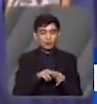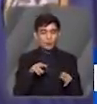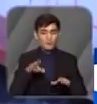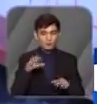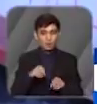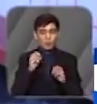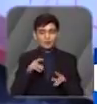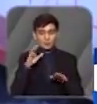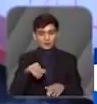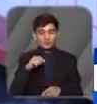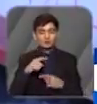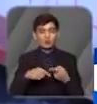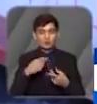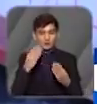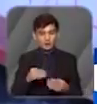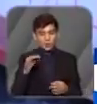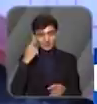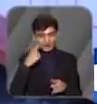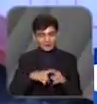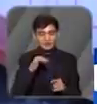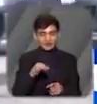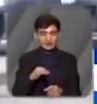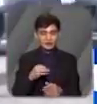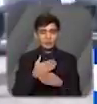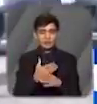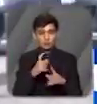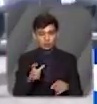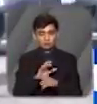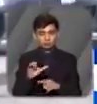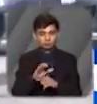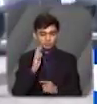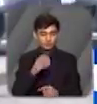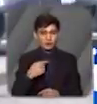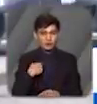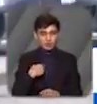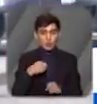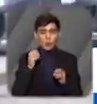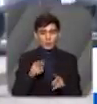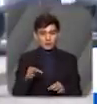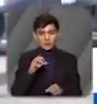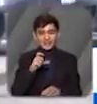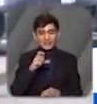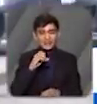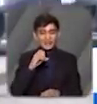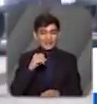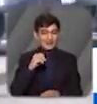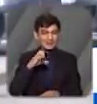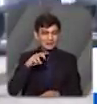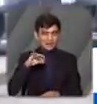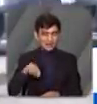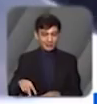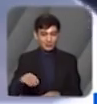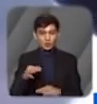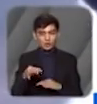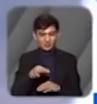аймақтарға келесі аптадан бастап техника мен құтқарушылар жөнелтіле бастайды. Біз аса қауіпті Есіл өзенінен және Селеті өзенінен